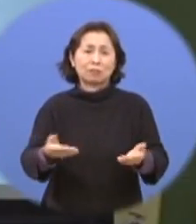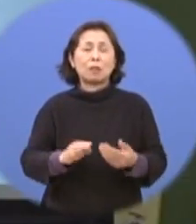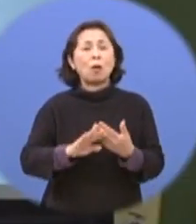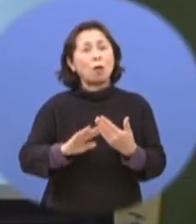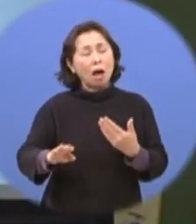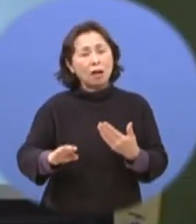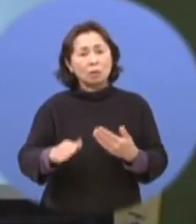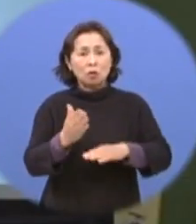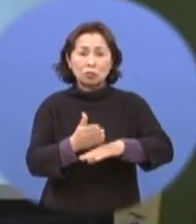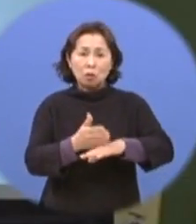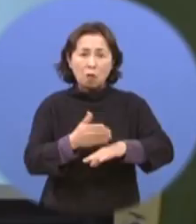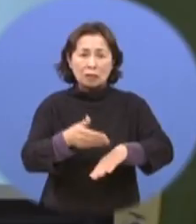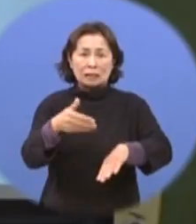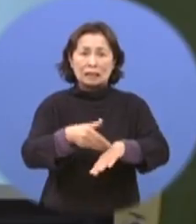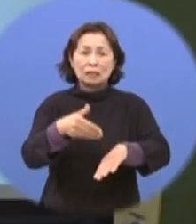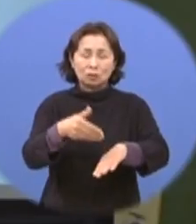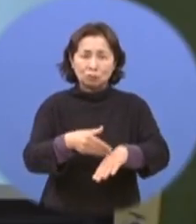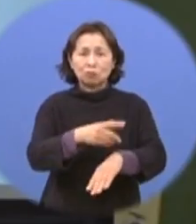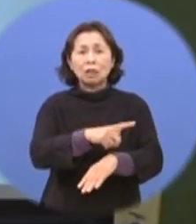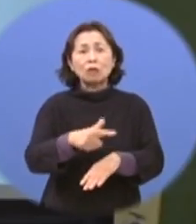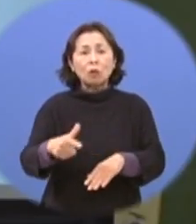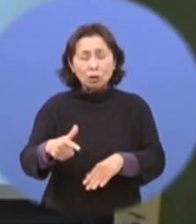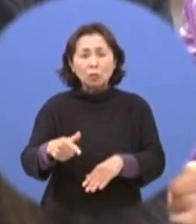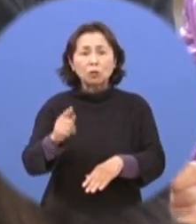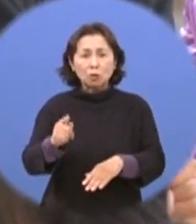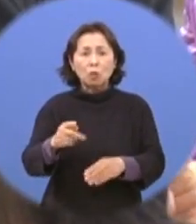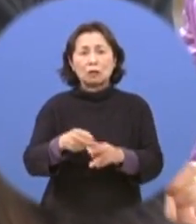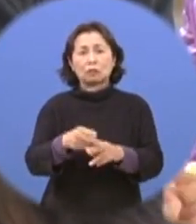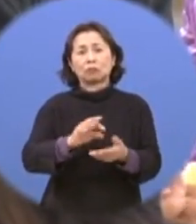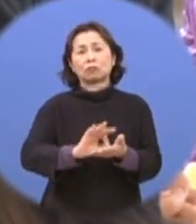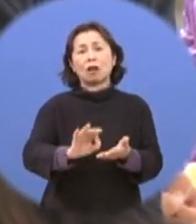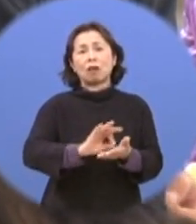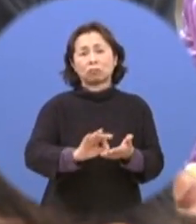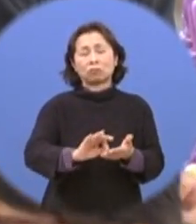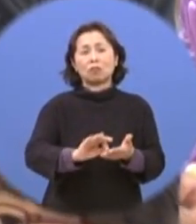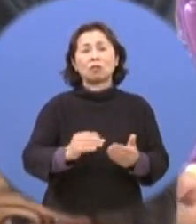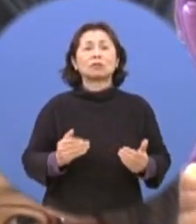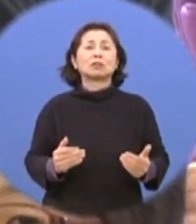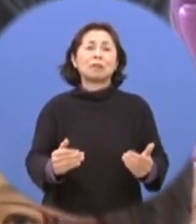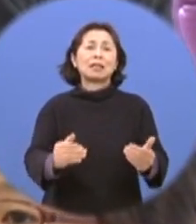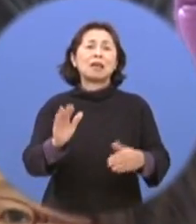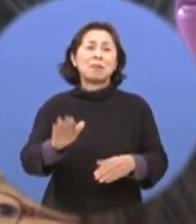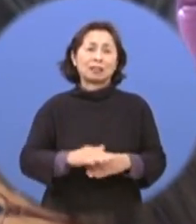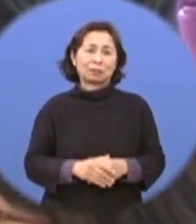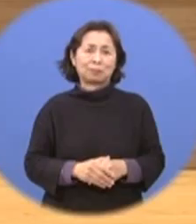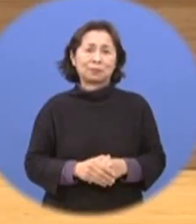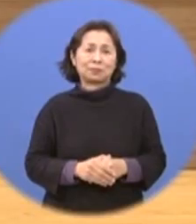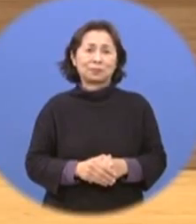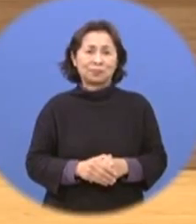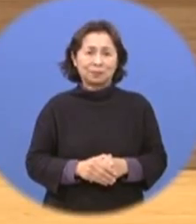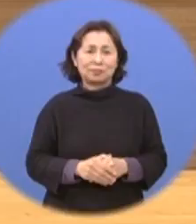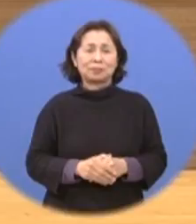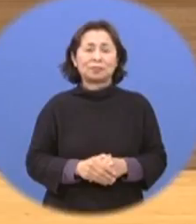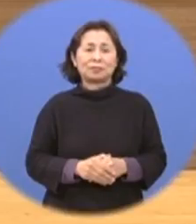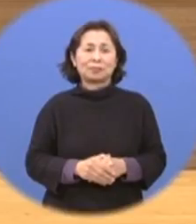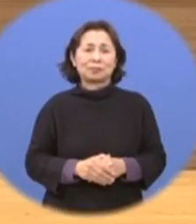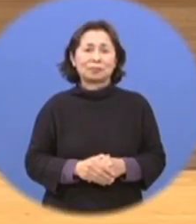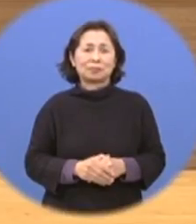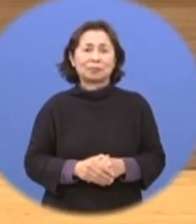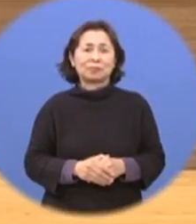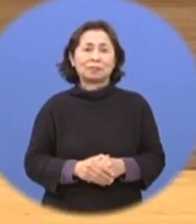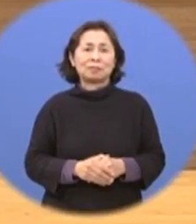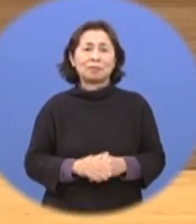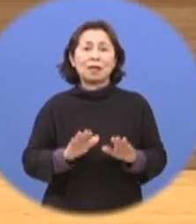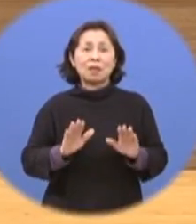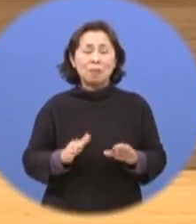そういう形でのジビエを使っていただくという風な形で事業を進めておりますそれともう一つあの今こういうふうに